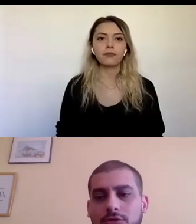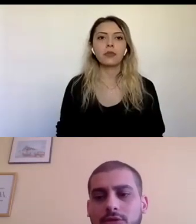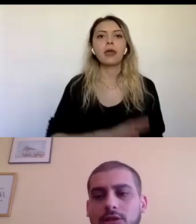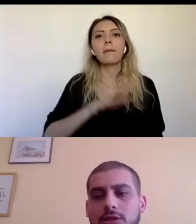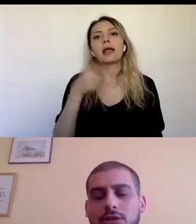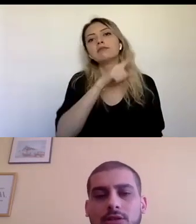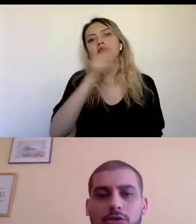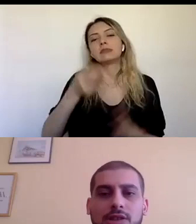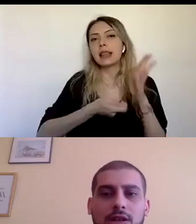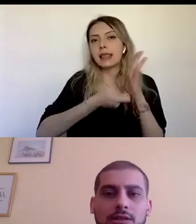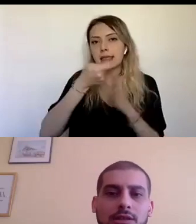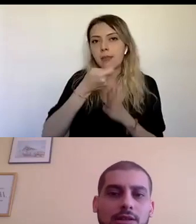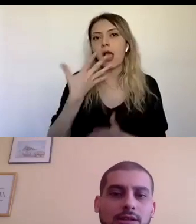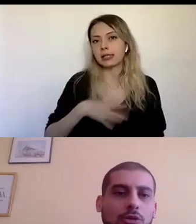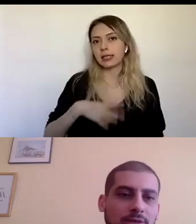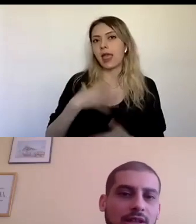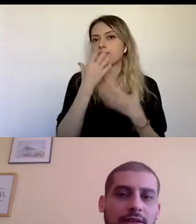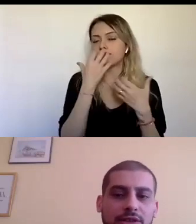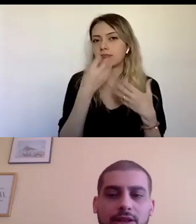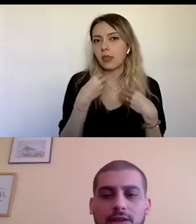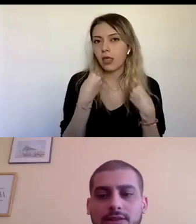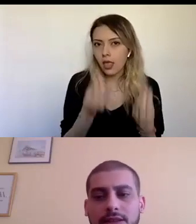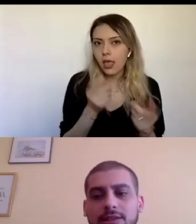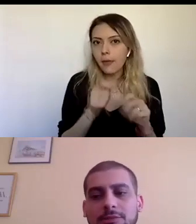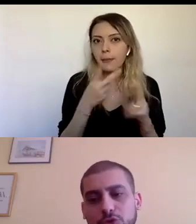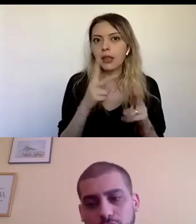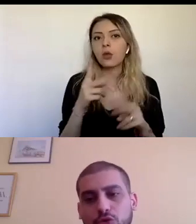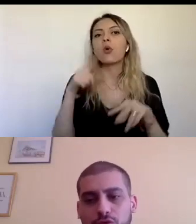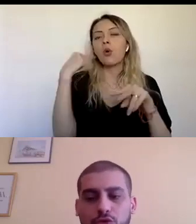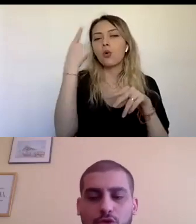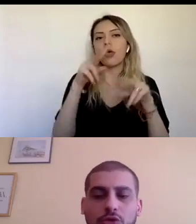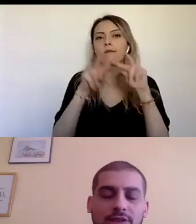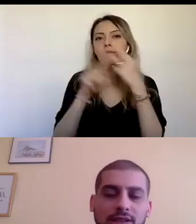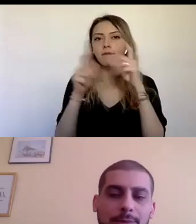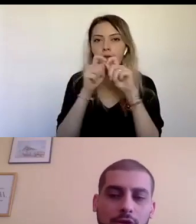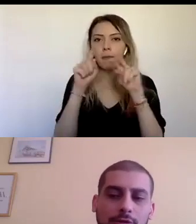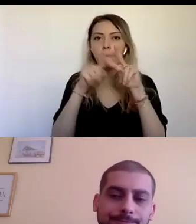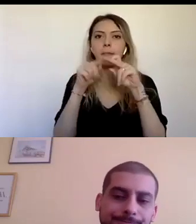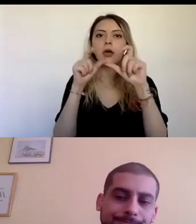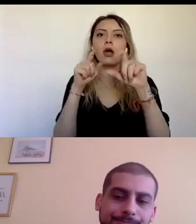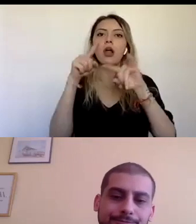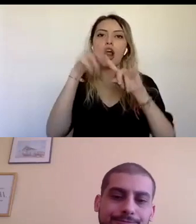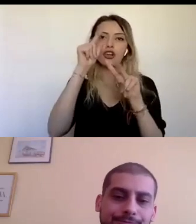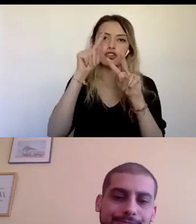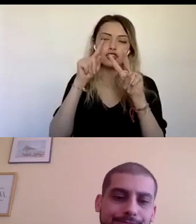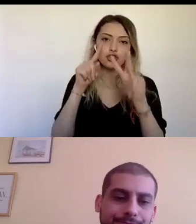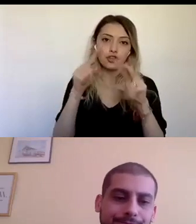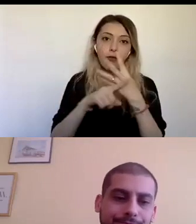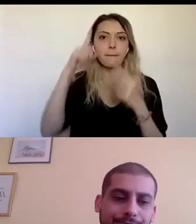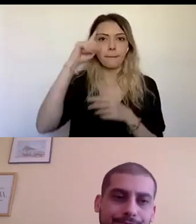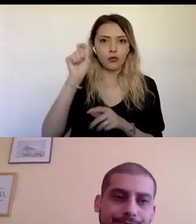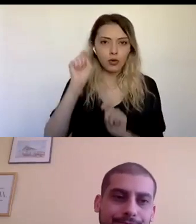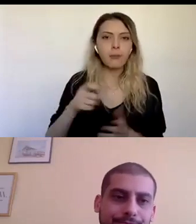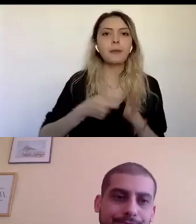bulunabiliyorsunuz. Dolayısıyla oradaki arşivde isterseniz başvuru usulü silinebiliyor.